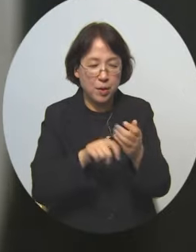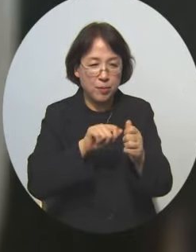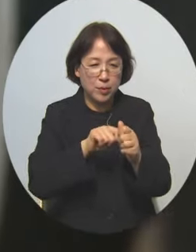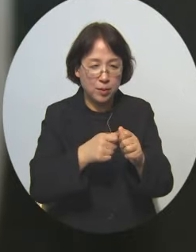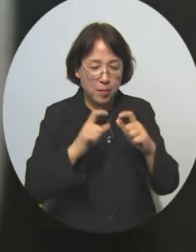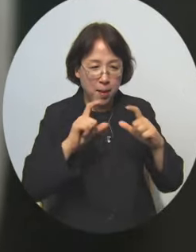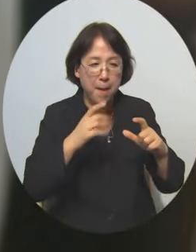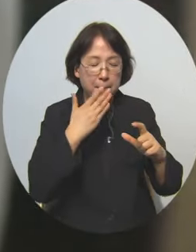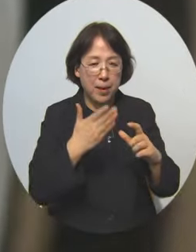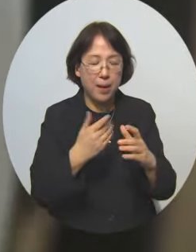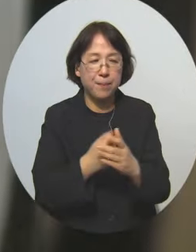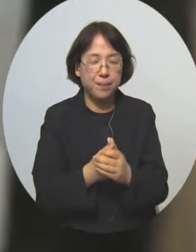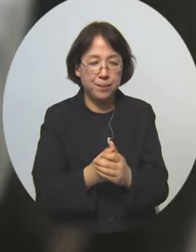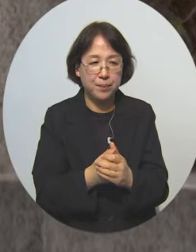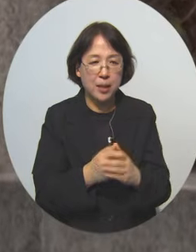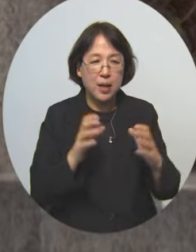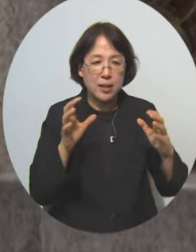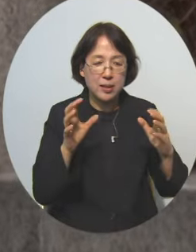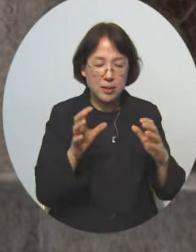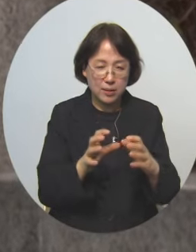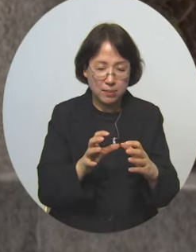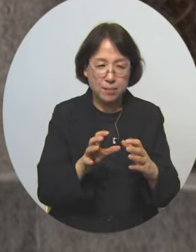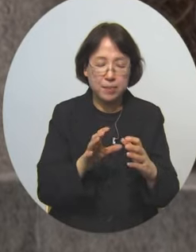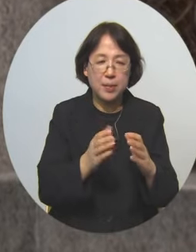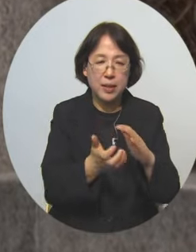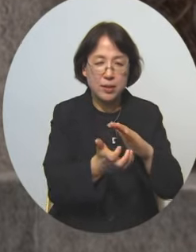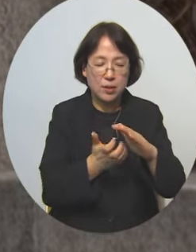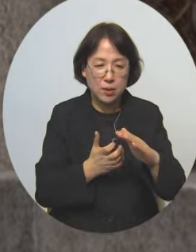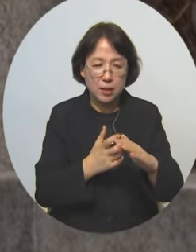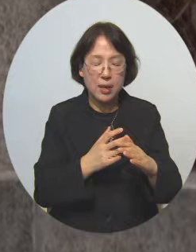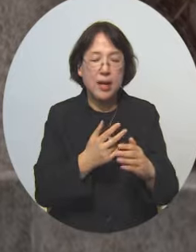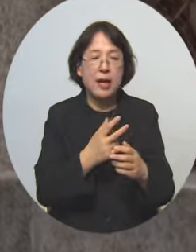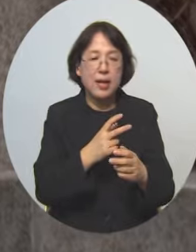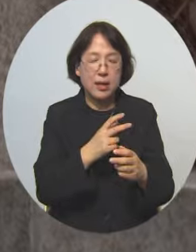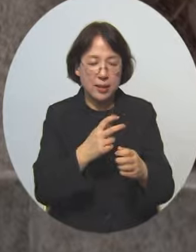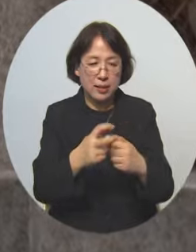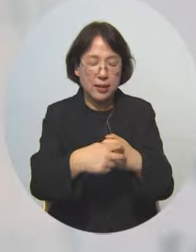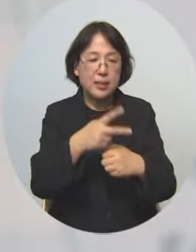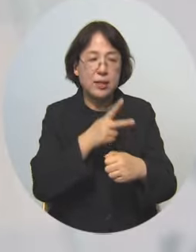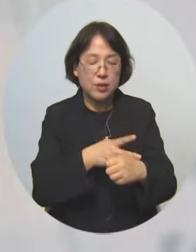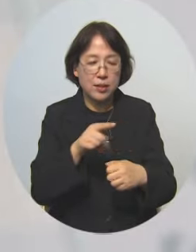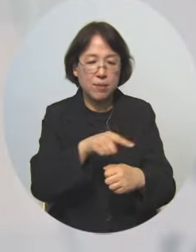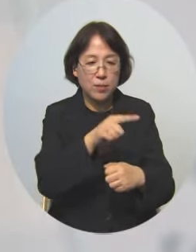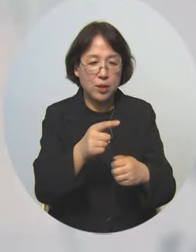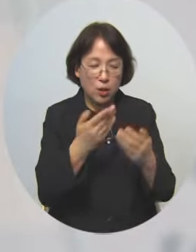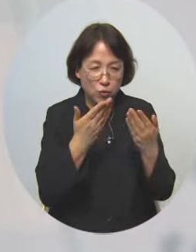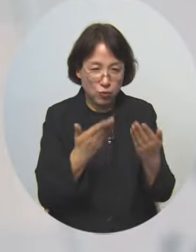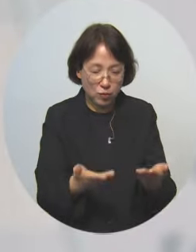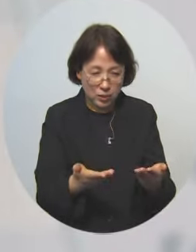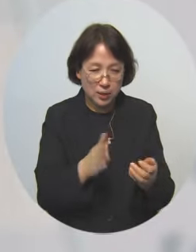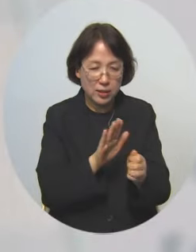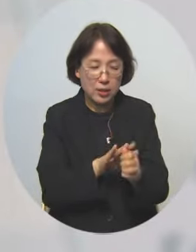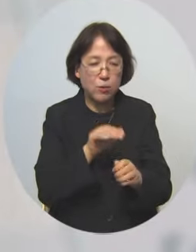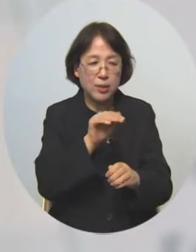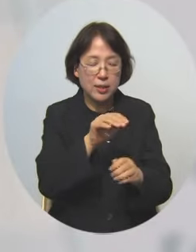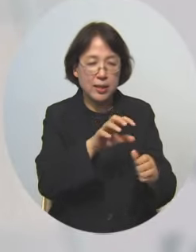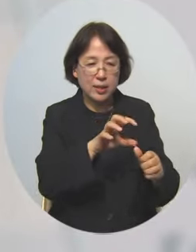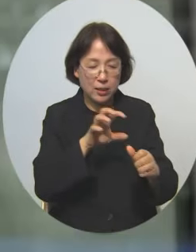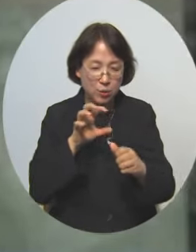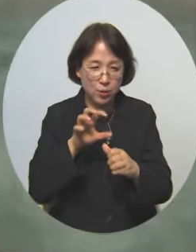의협은 앞서 대규모 집회 전 전체 의사 회원에게 휴진일 설정을 하고 지원 차량을 이용해 총궐기